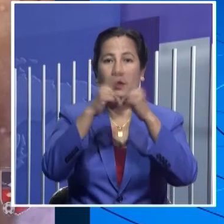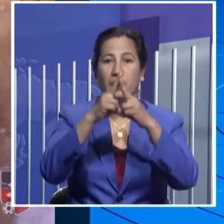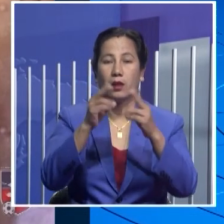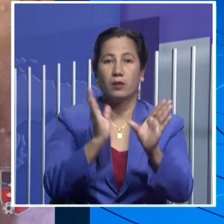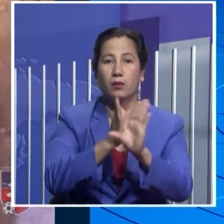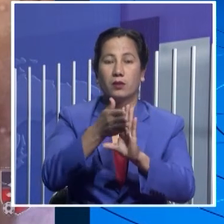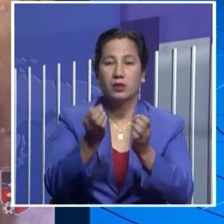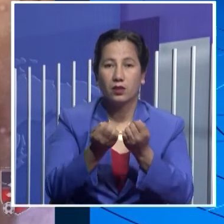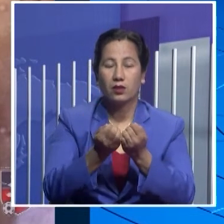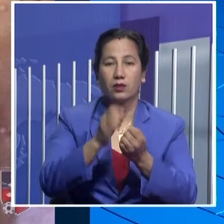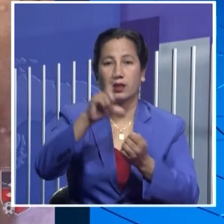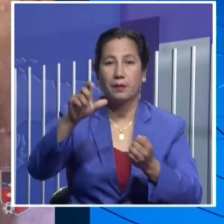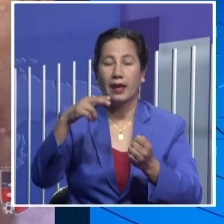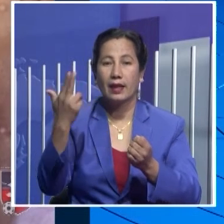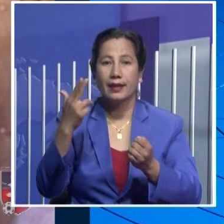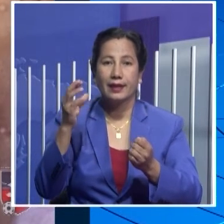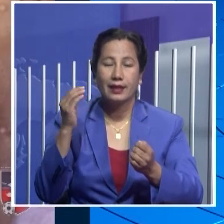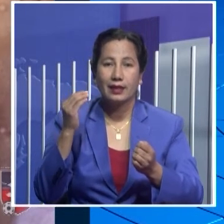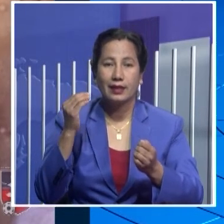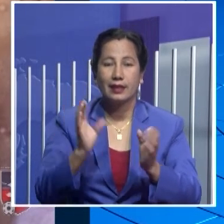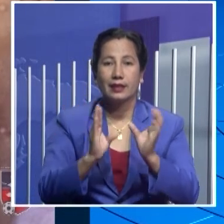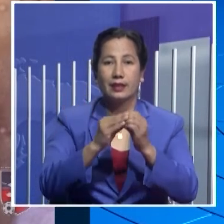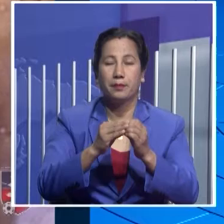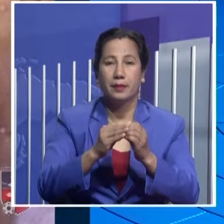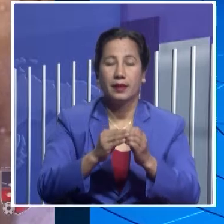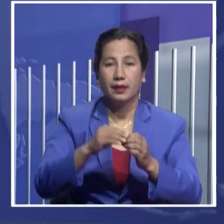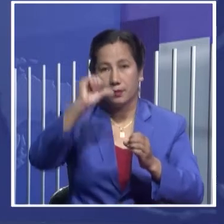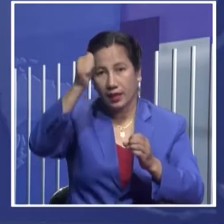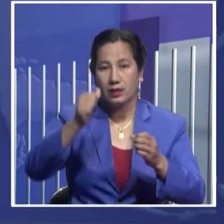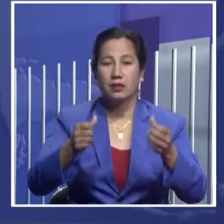उपाधि भिडन्तमा नेपाली टिम भारतसँग पराजित भएको थियो।